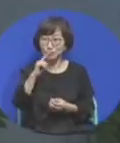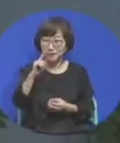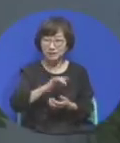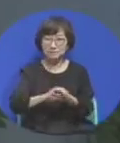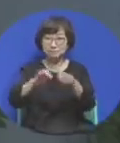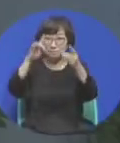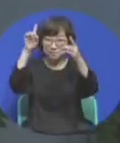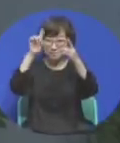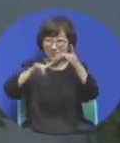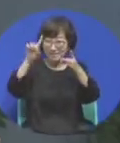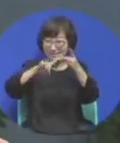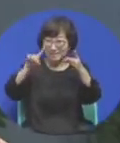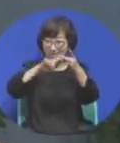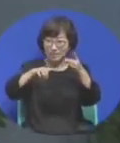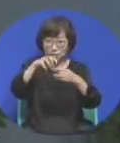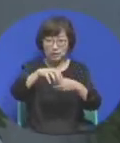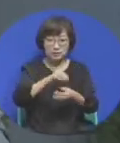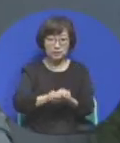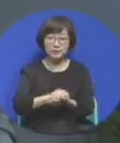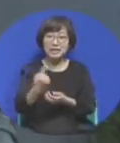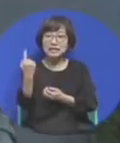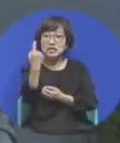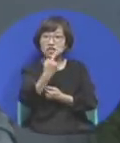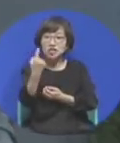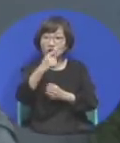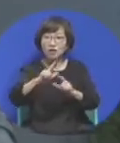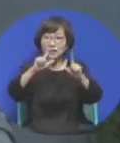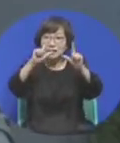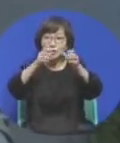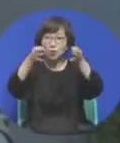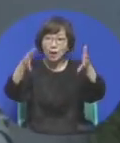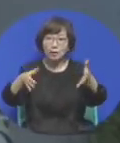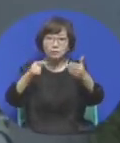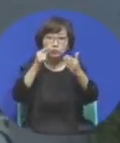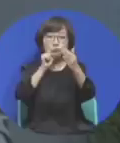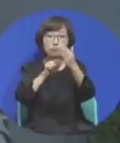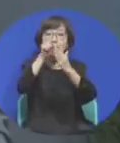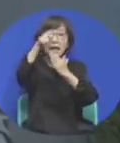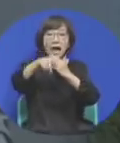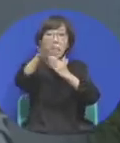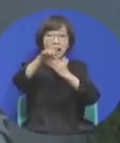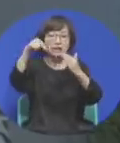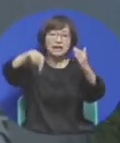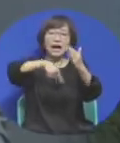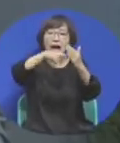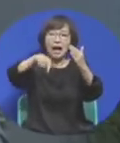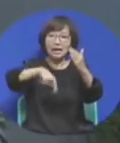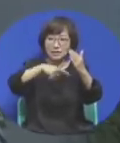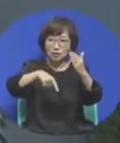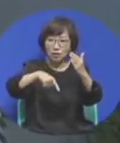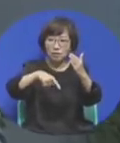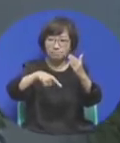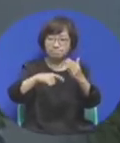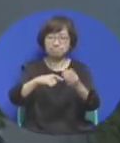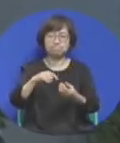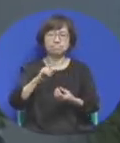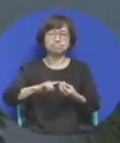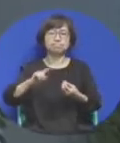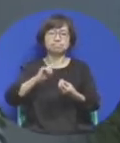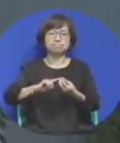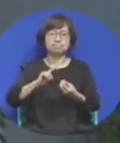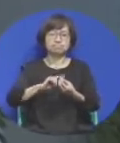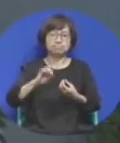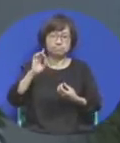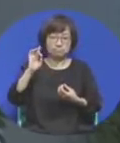So for a thousand days, these Buddhist monks go in, they lock themselves up, and they try to find enlightenment without coming out. 관심 가지고 봤죠. And so I was